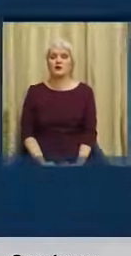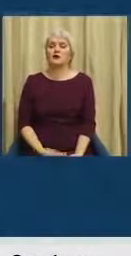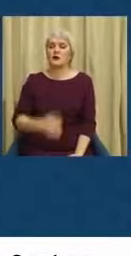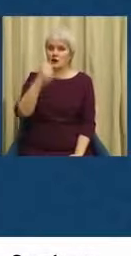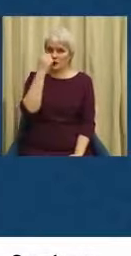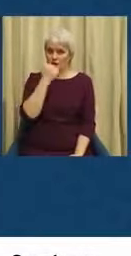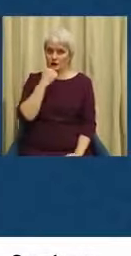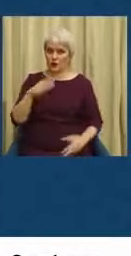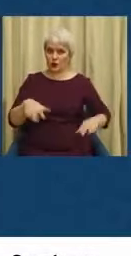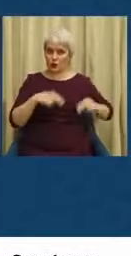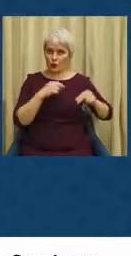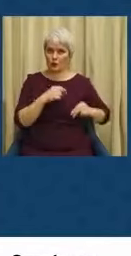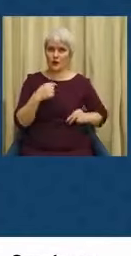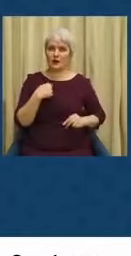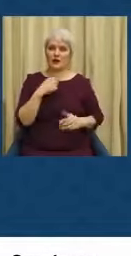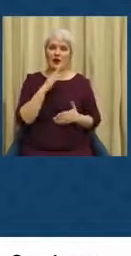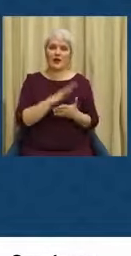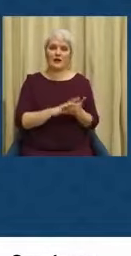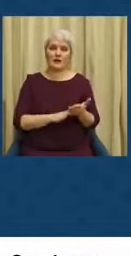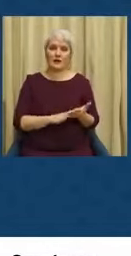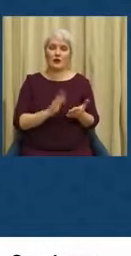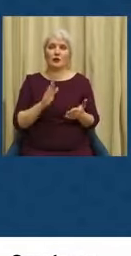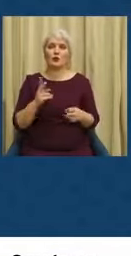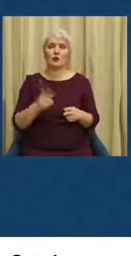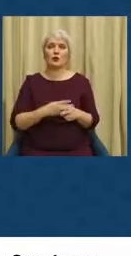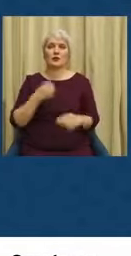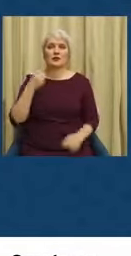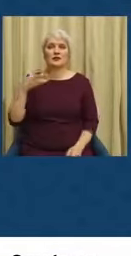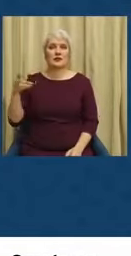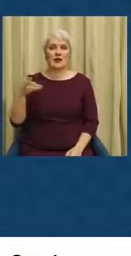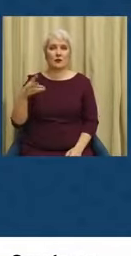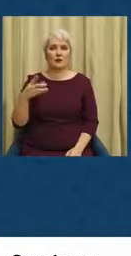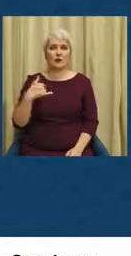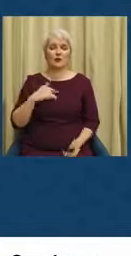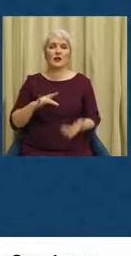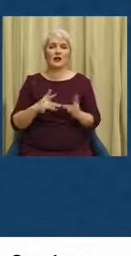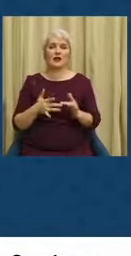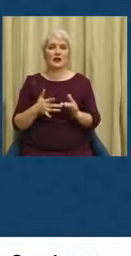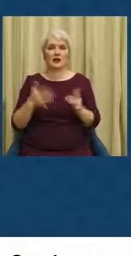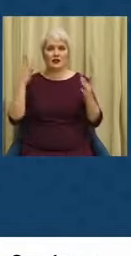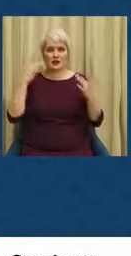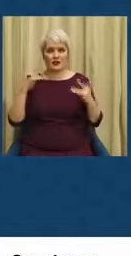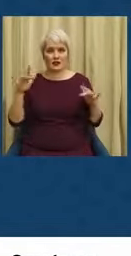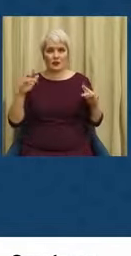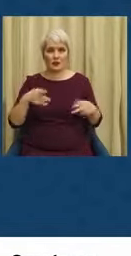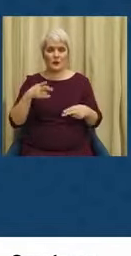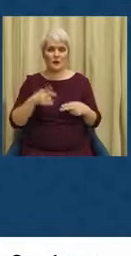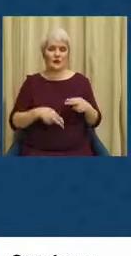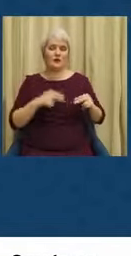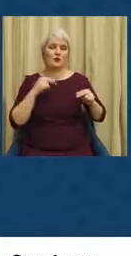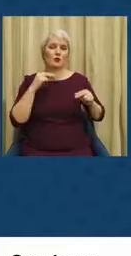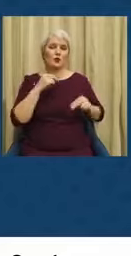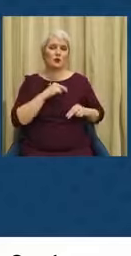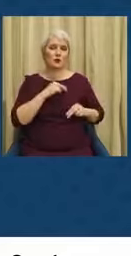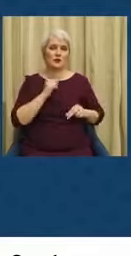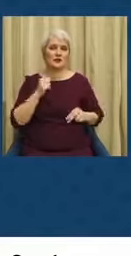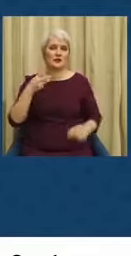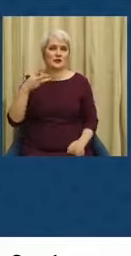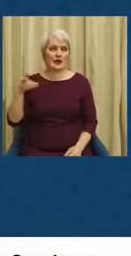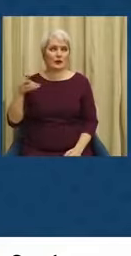Дякую, колеги. Я вибачаю, що буду без камери, тому що інтернет несподівано просто перестав працювати з